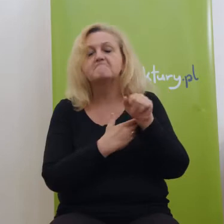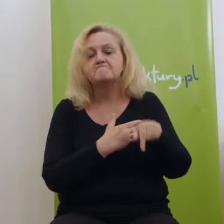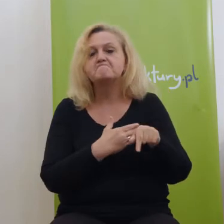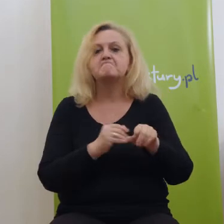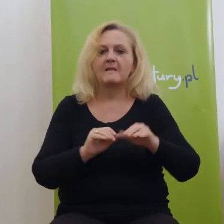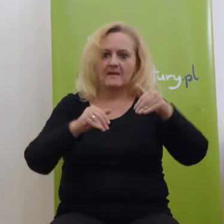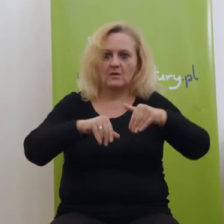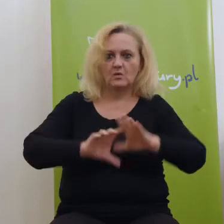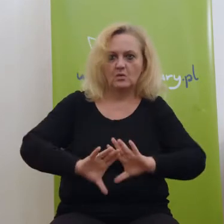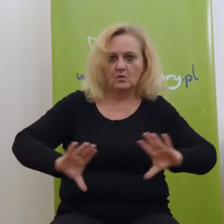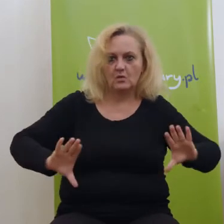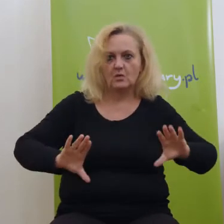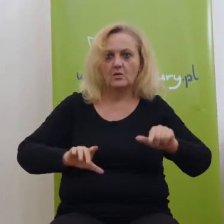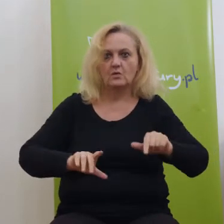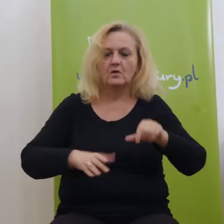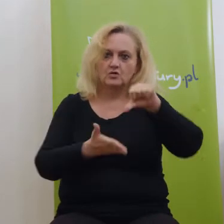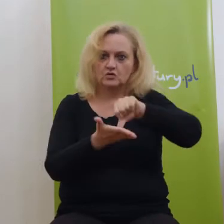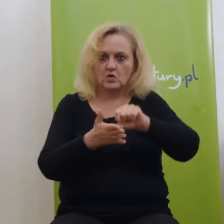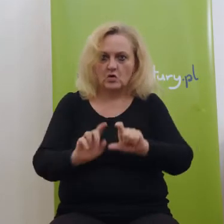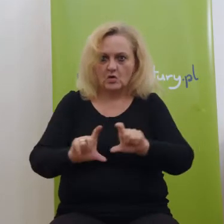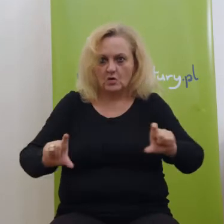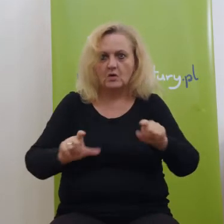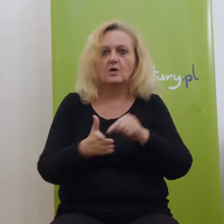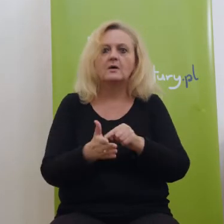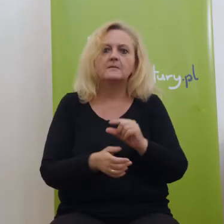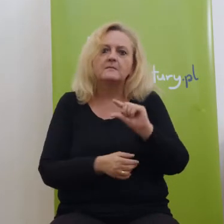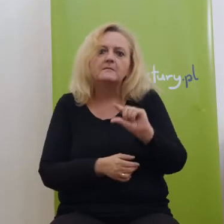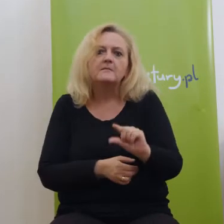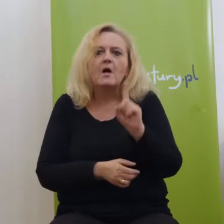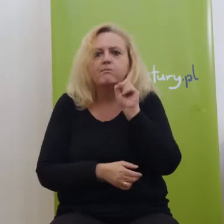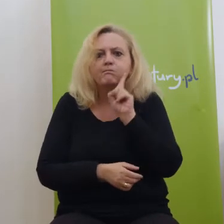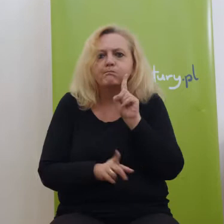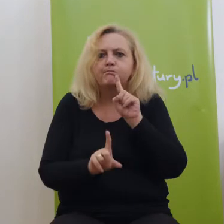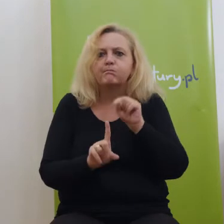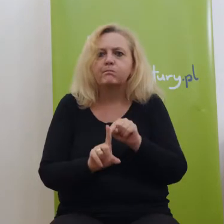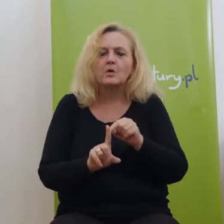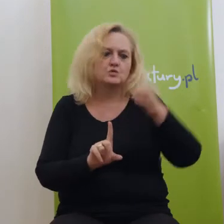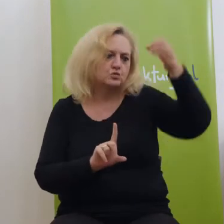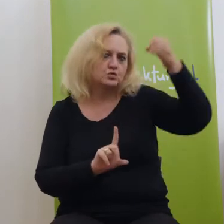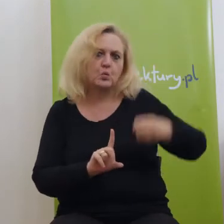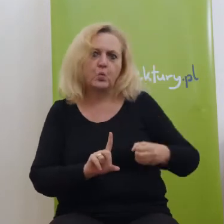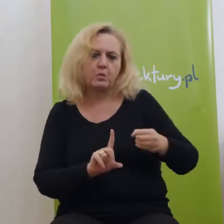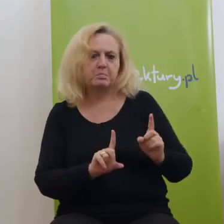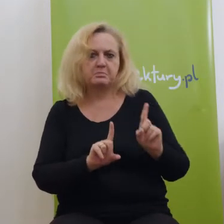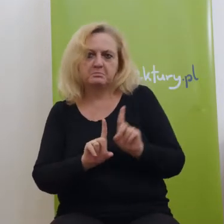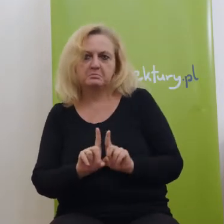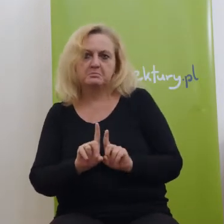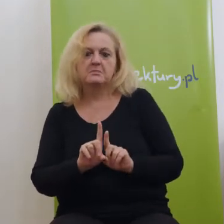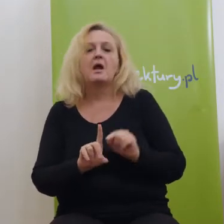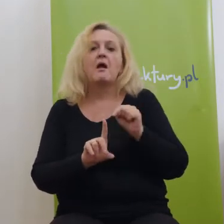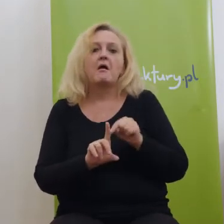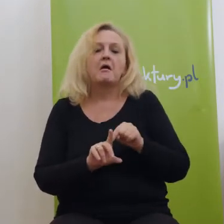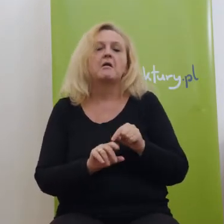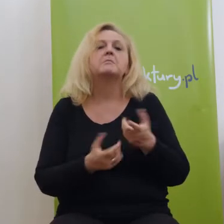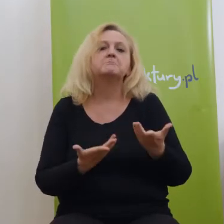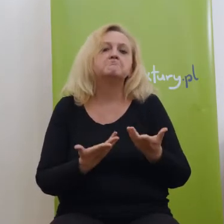czasem, dokładnie na samym środku, pojawia się taki malutki facecik, który stoi przy słupie. Facecik jest przywiązany na